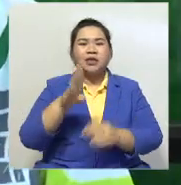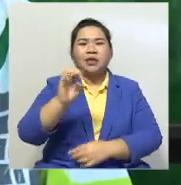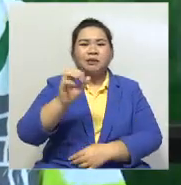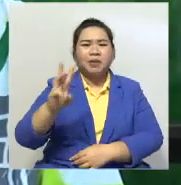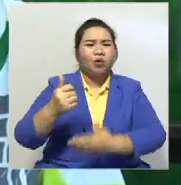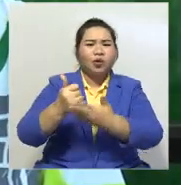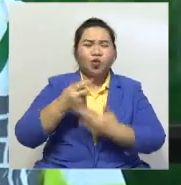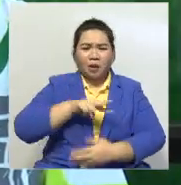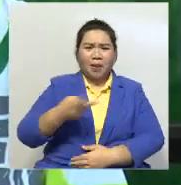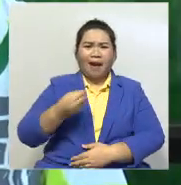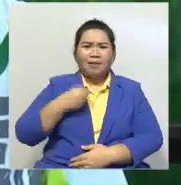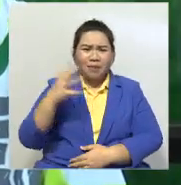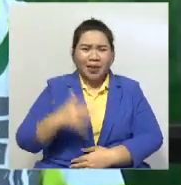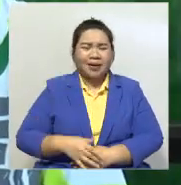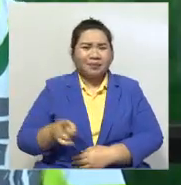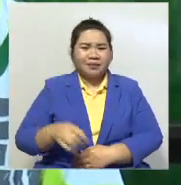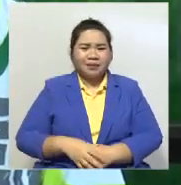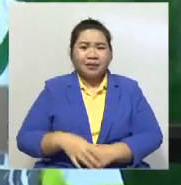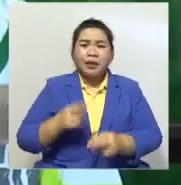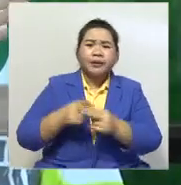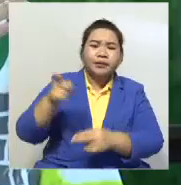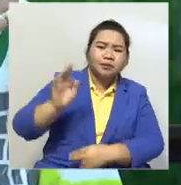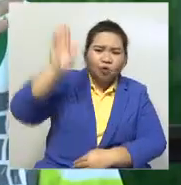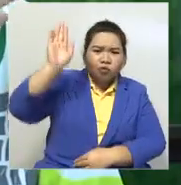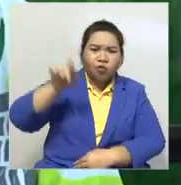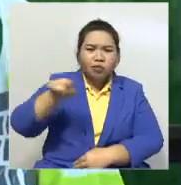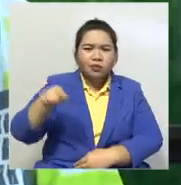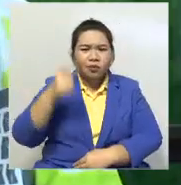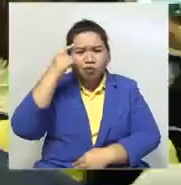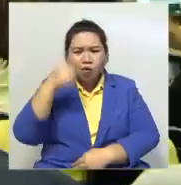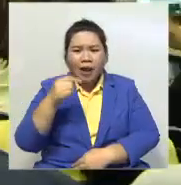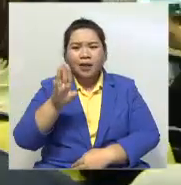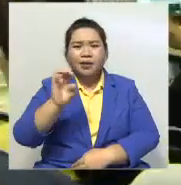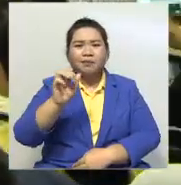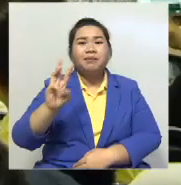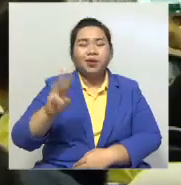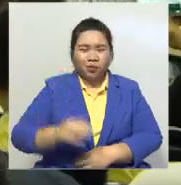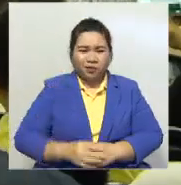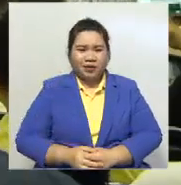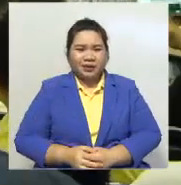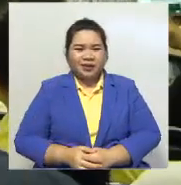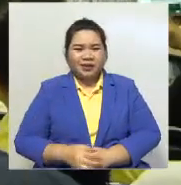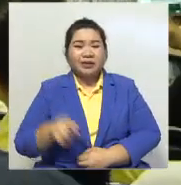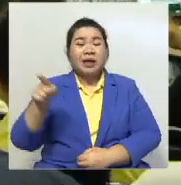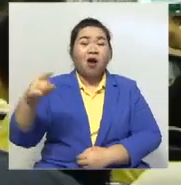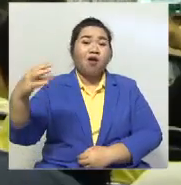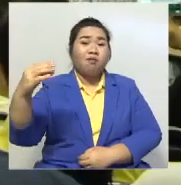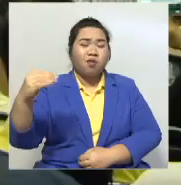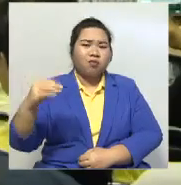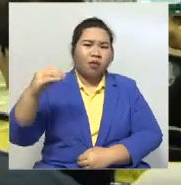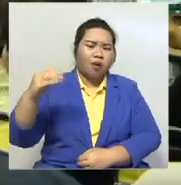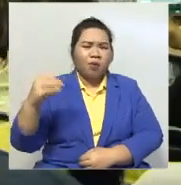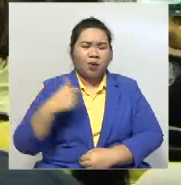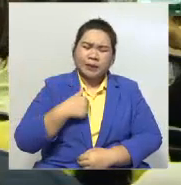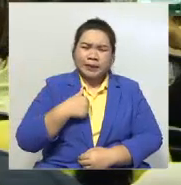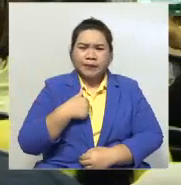อมแปลบอกอดุลให้แปลก็คือไม่ยอมแปล ยกมือด้วยชื่อถึงใครช่วยยกมือจะได้รู้บิลบิล ก็เลยผมพอเขาพูดมาเรื่อยๆครับ